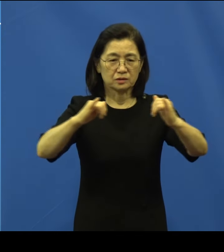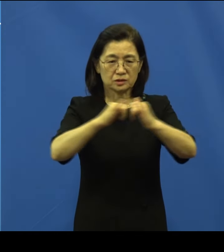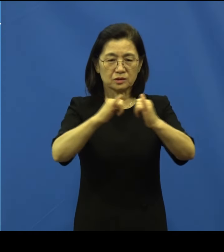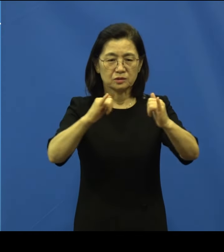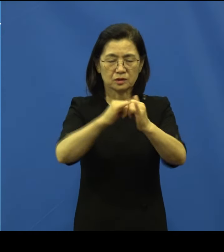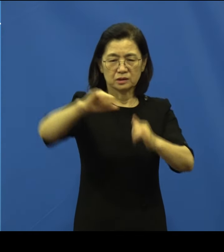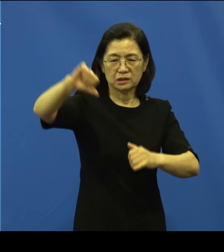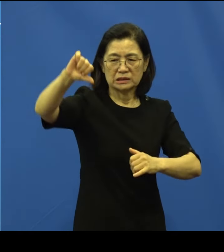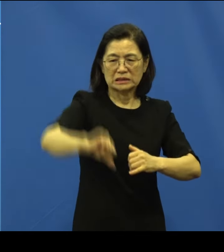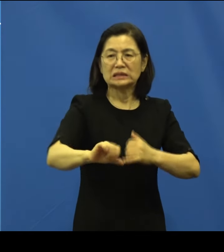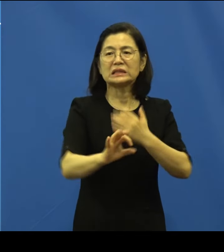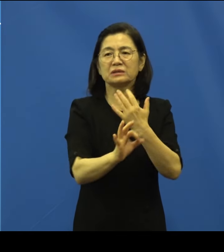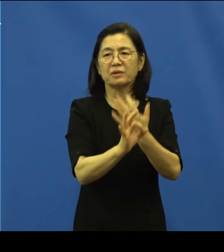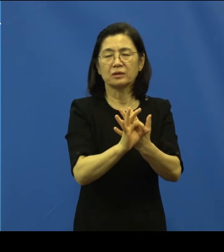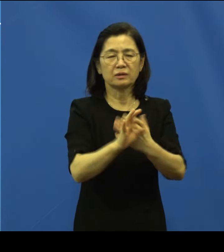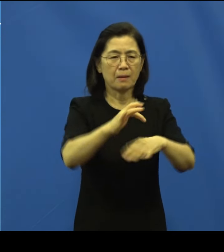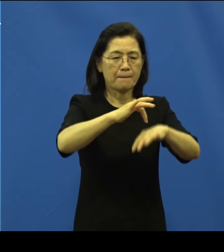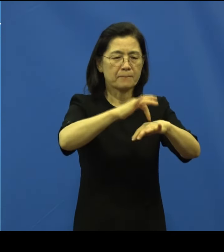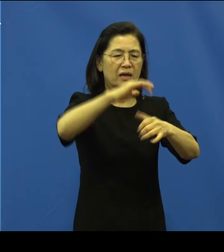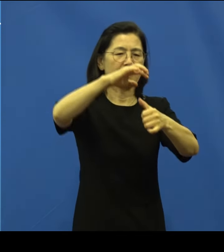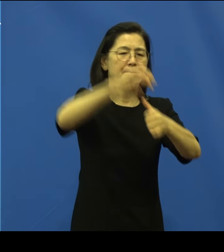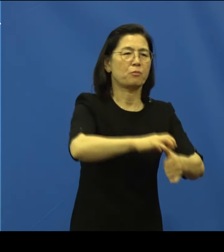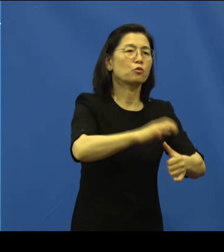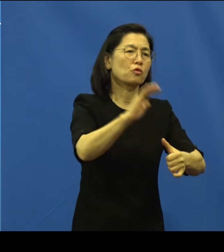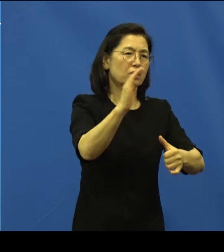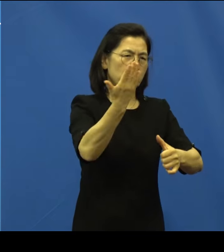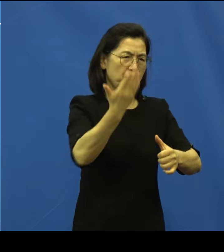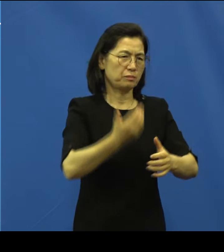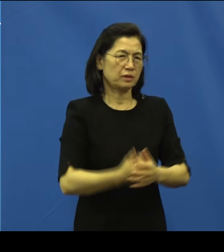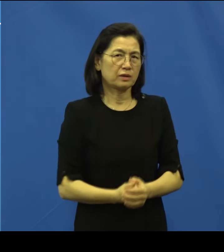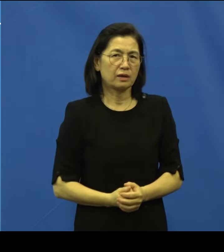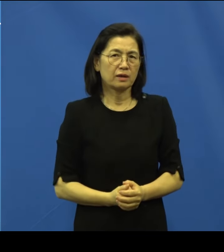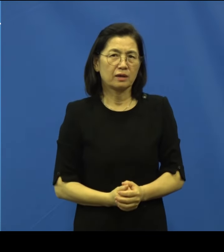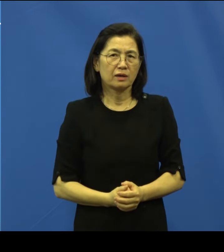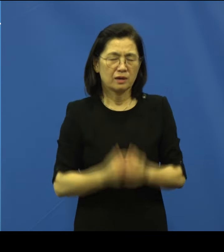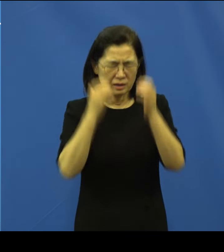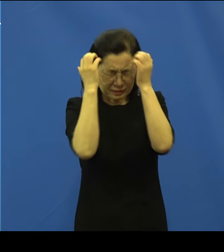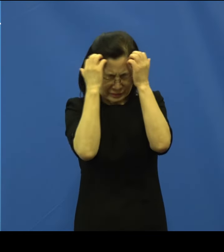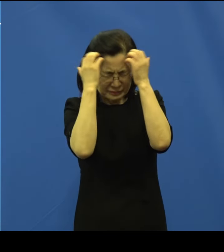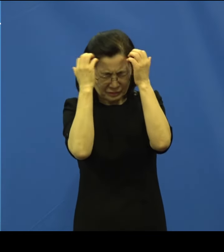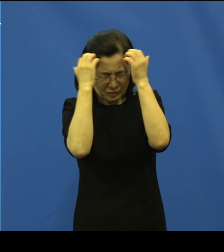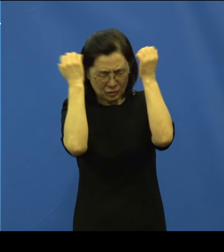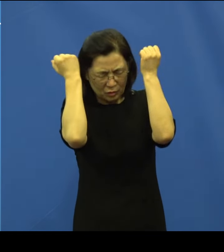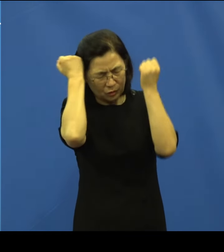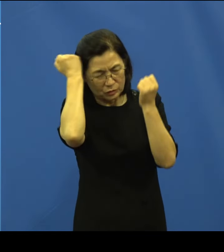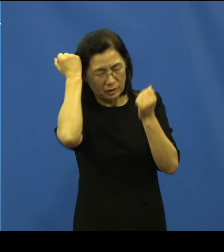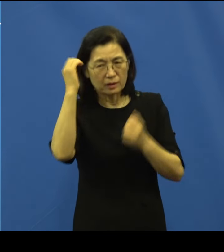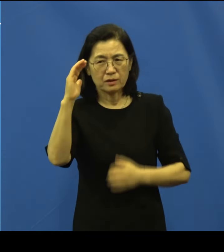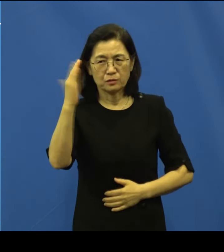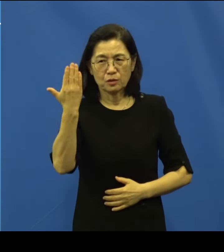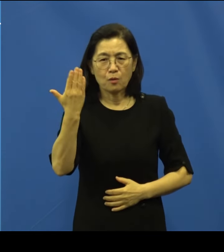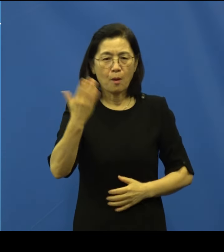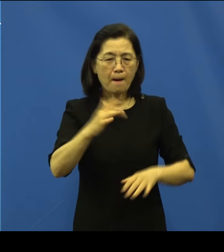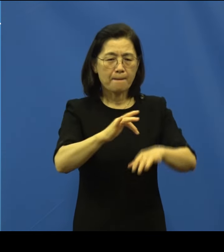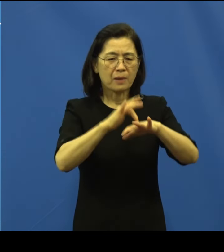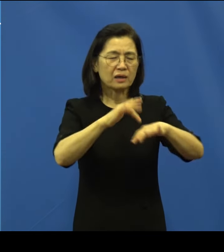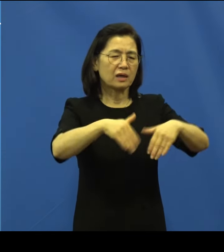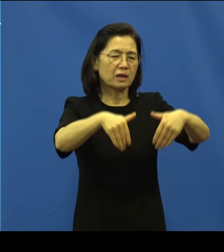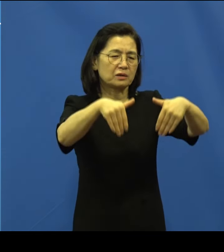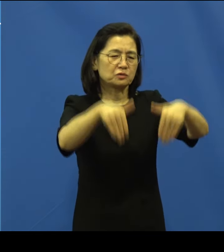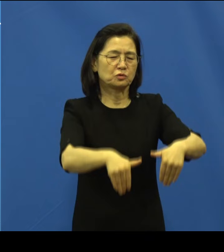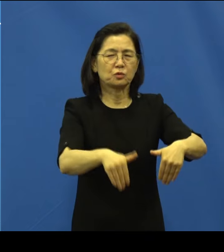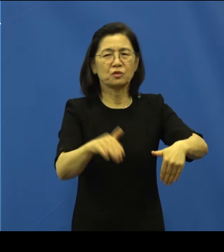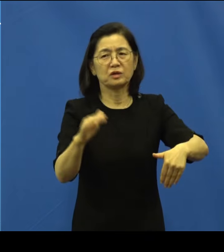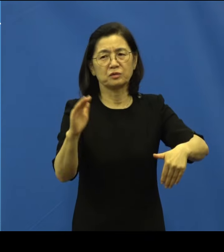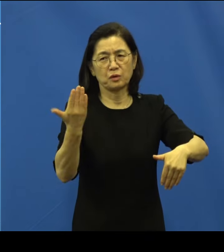됩니다. 삶의 영토를 마귀에게 내어주는 겁니다. 죽으라고 고생하는 거예요. 마귀의 종노릇 하는데요, 내가 원하는 삶을 살